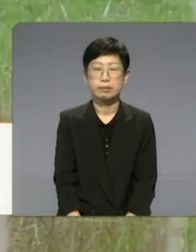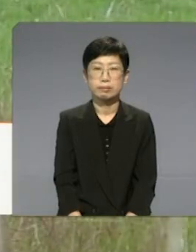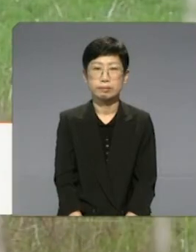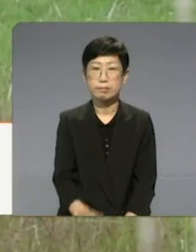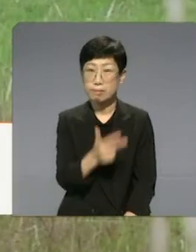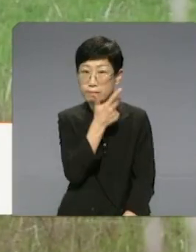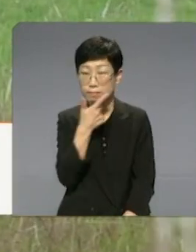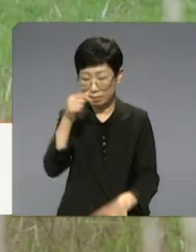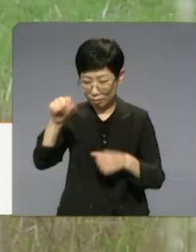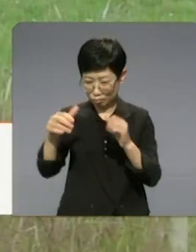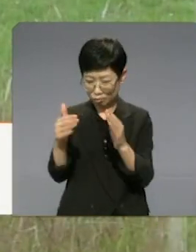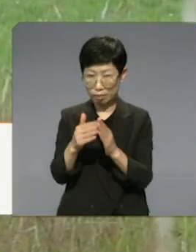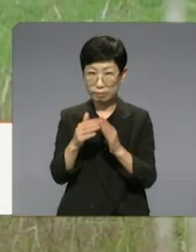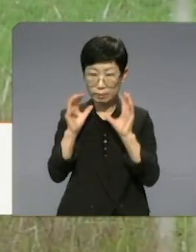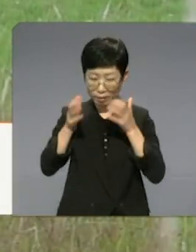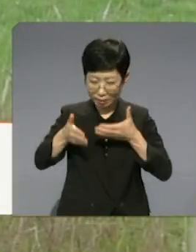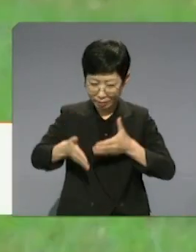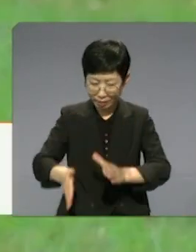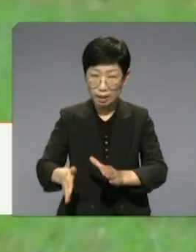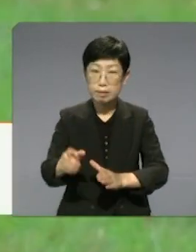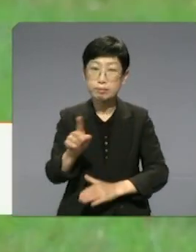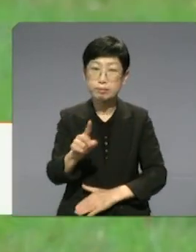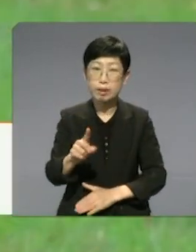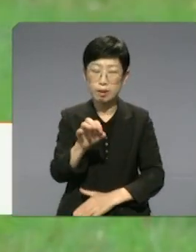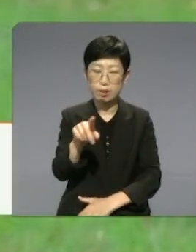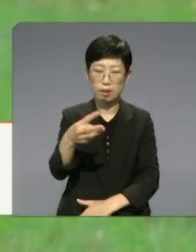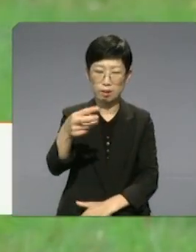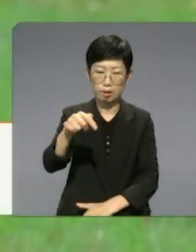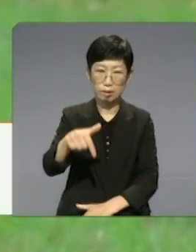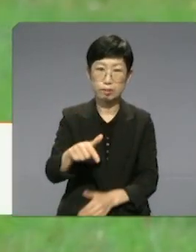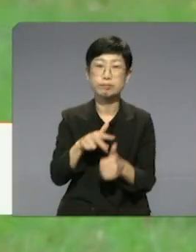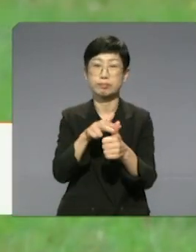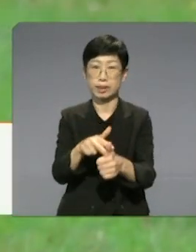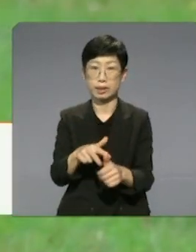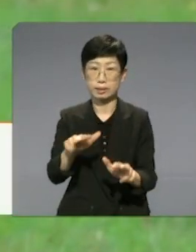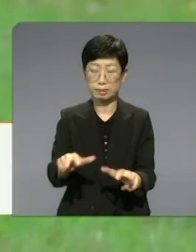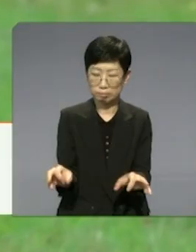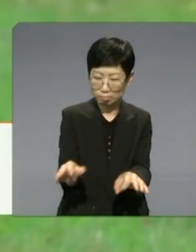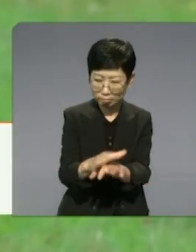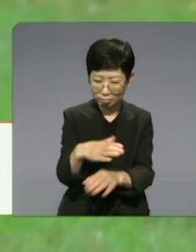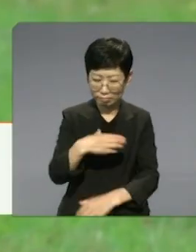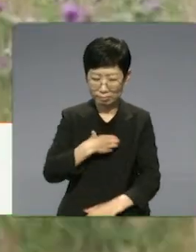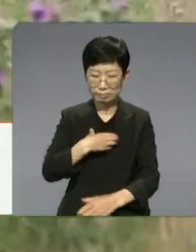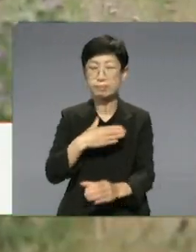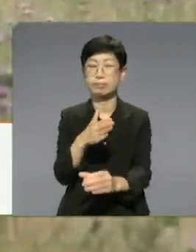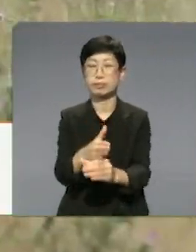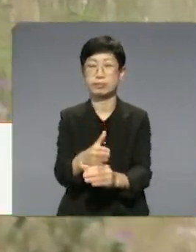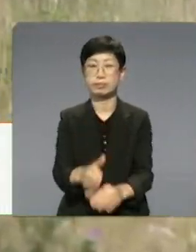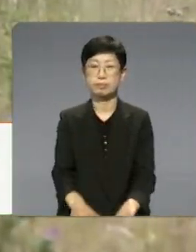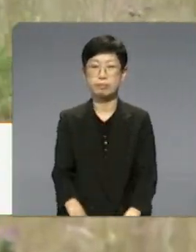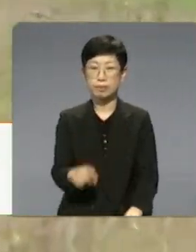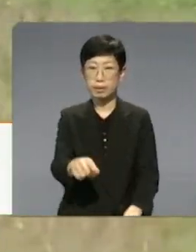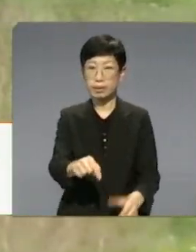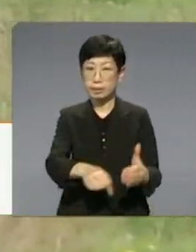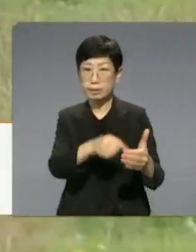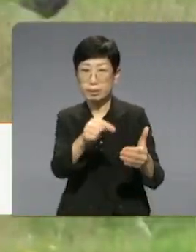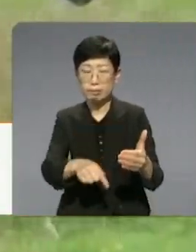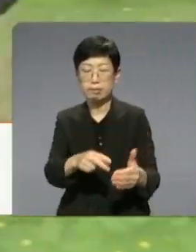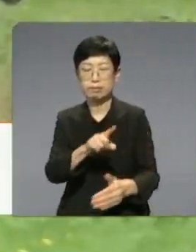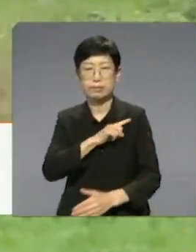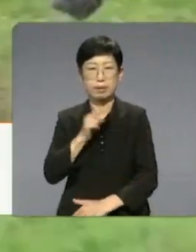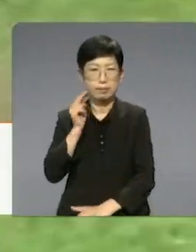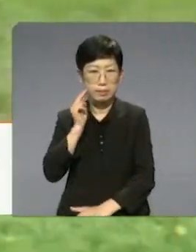영국 동물원에서 새끼 얼룩말이 태어났습니다. 얼룩말은 현재 멸종 위기에 처해 있습니다. 그 중에서도 가장